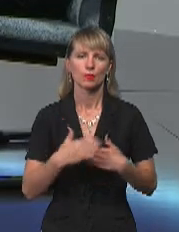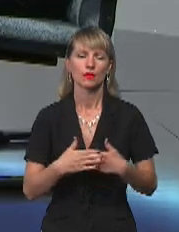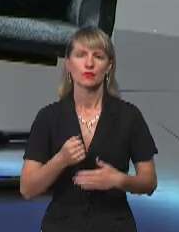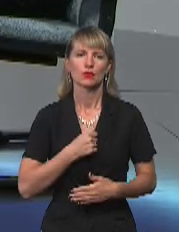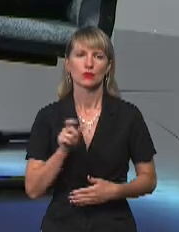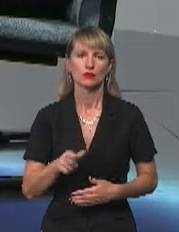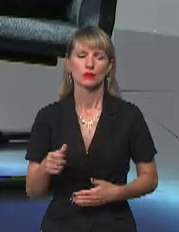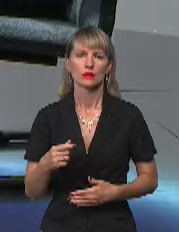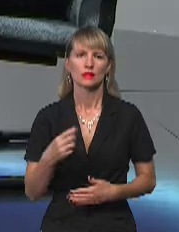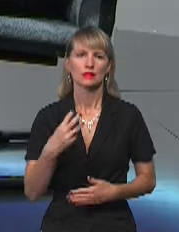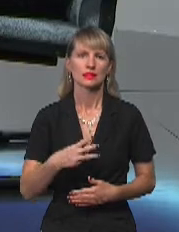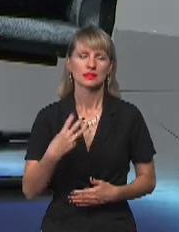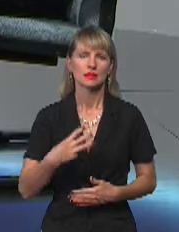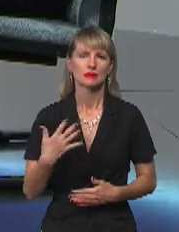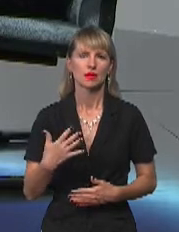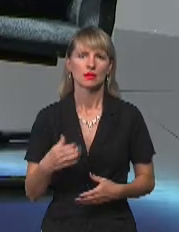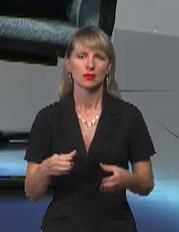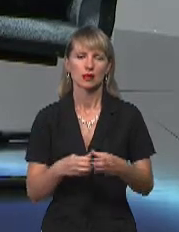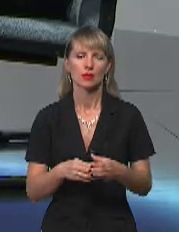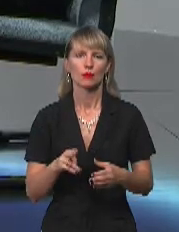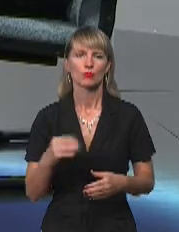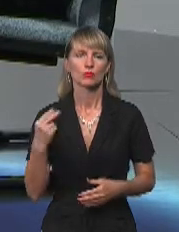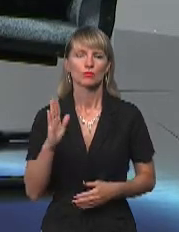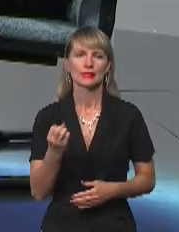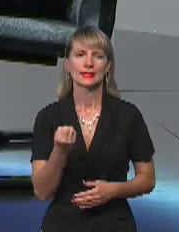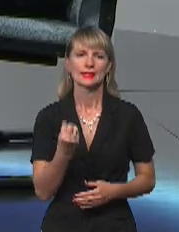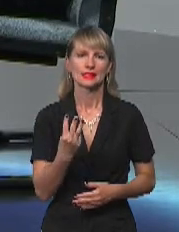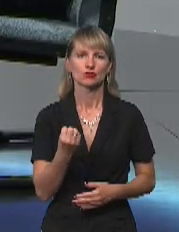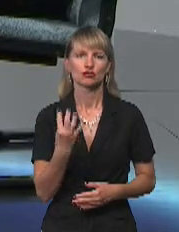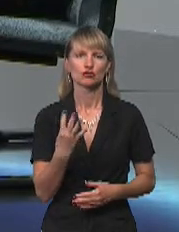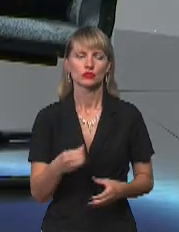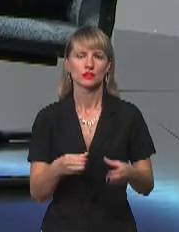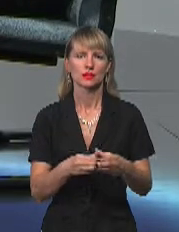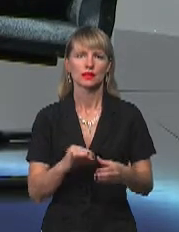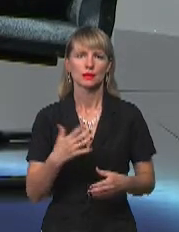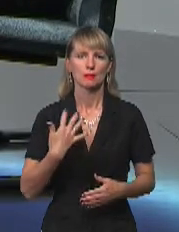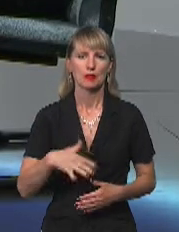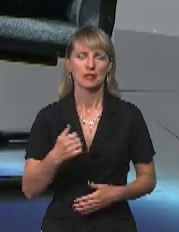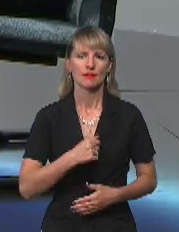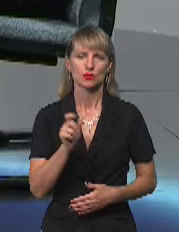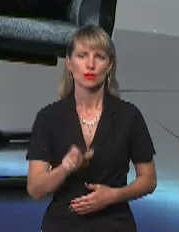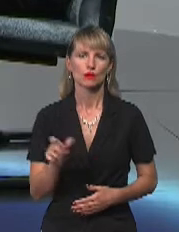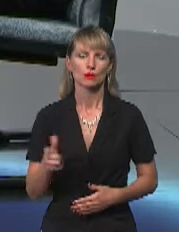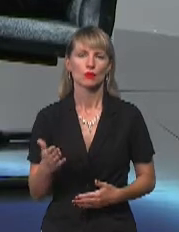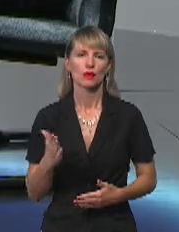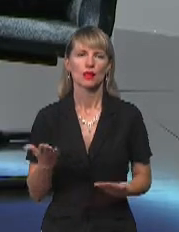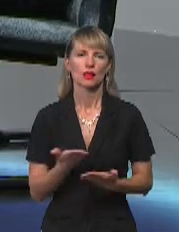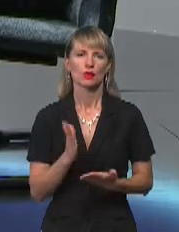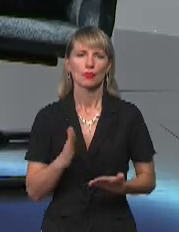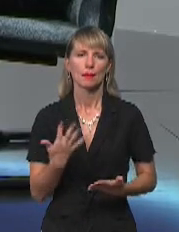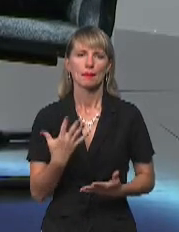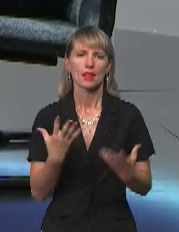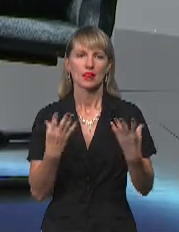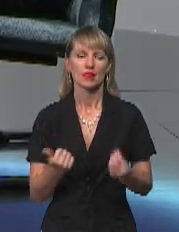десь 54-55 нарядів. По Запоріжжю це буде 13-14 нарядів і 50 військовослужбовців, які будуть 5